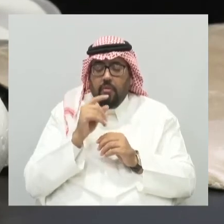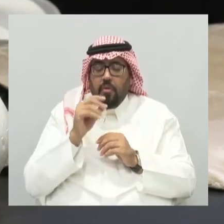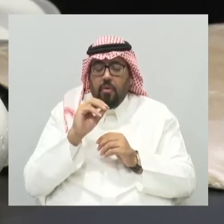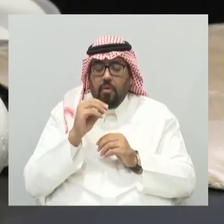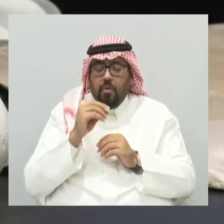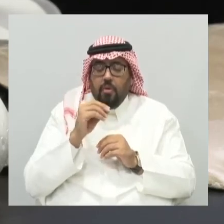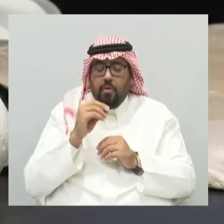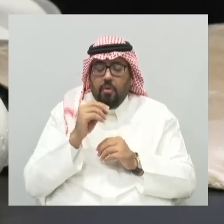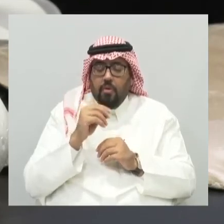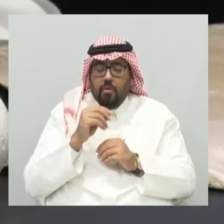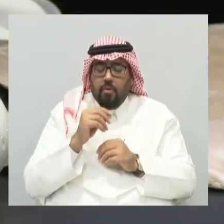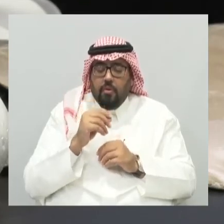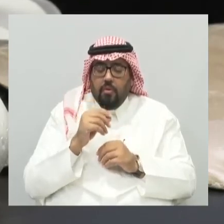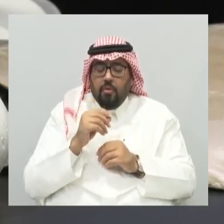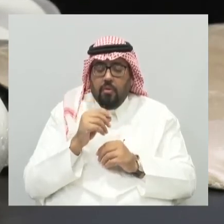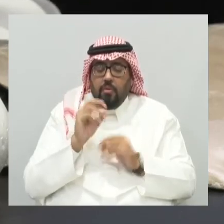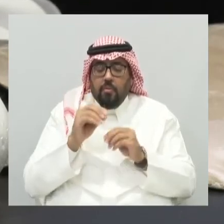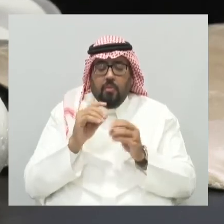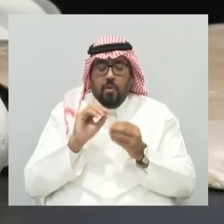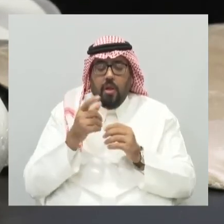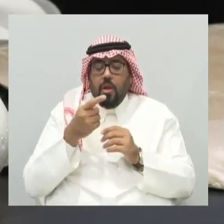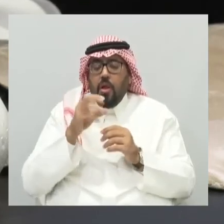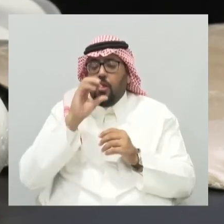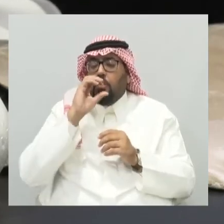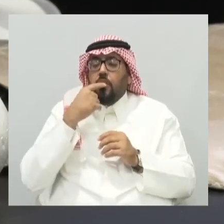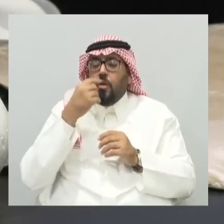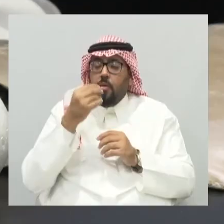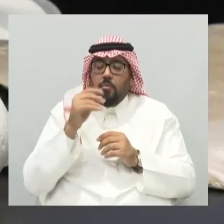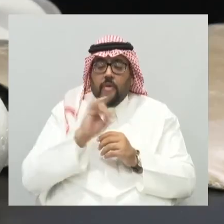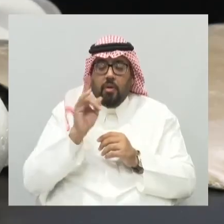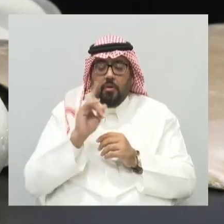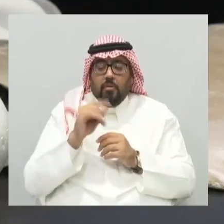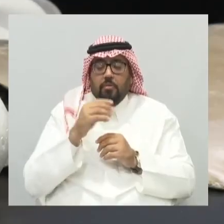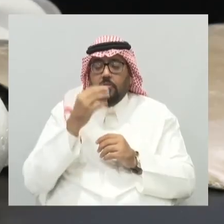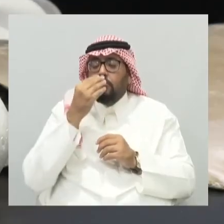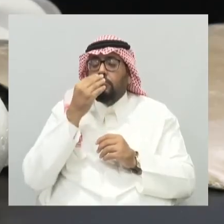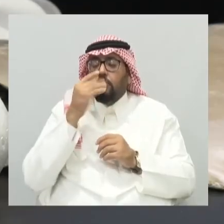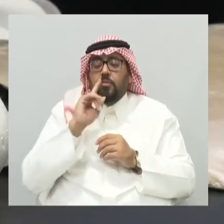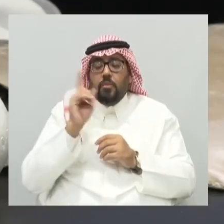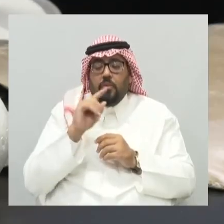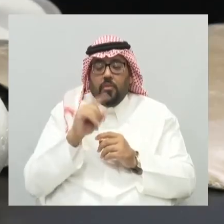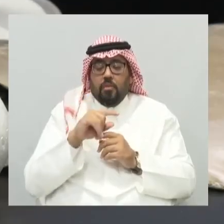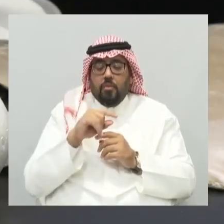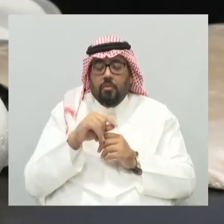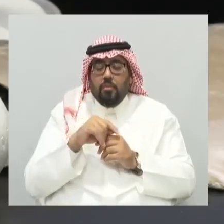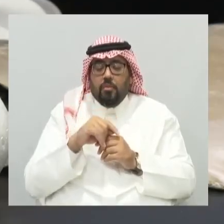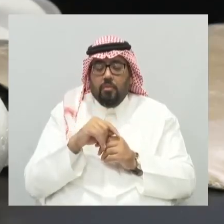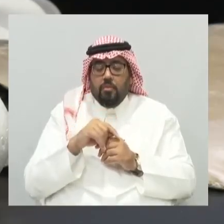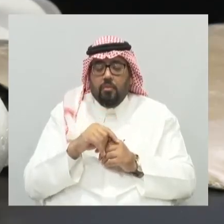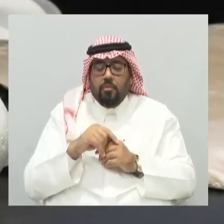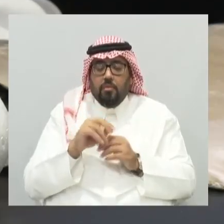لون اذا صفات الماء ليس له طعم ليس له رائحه وليس له لون